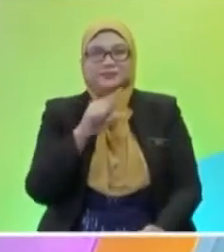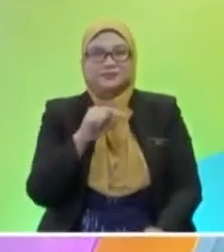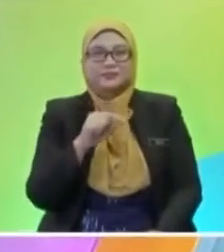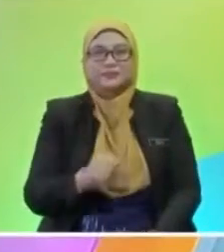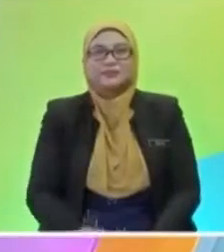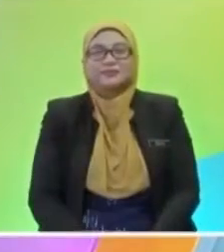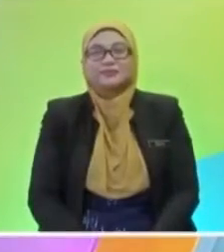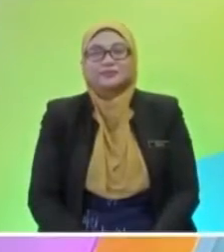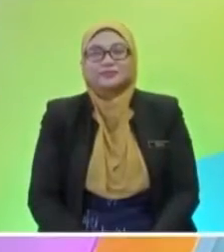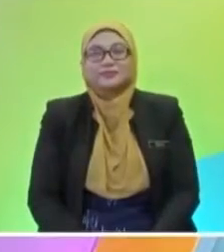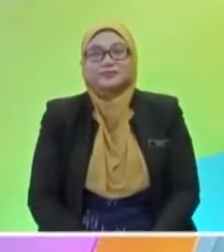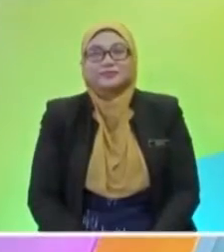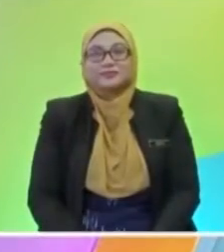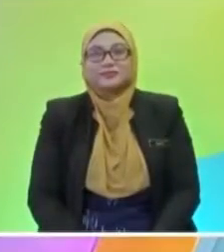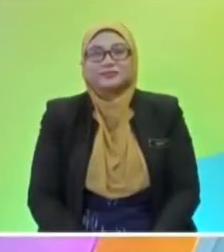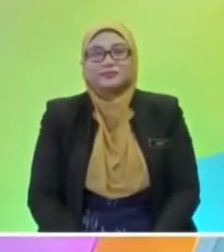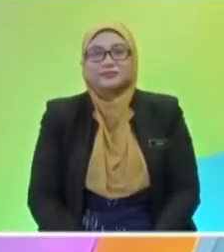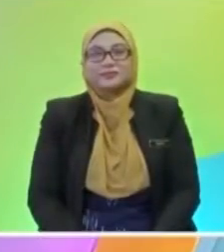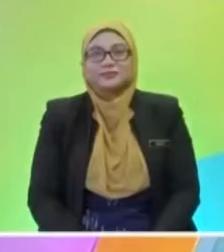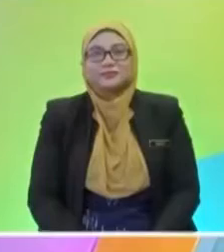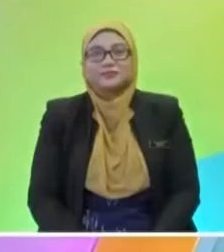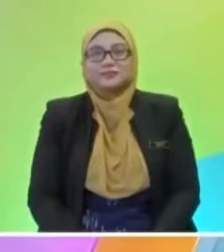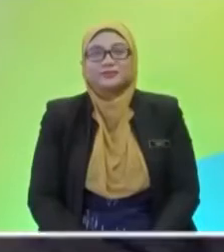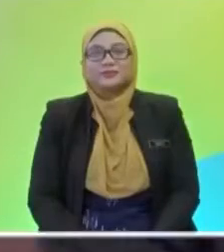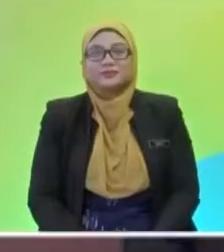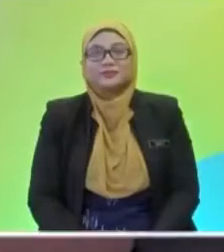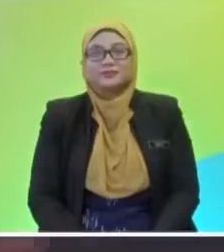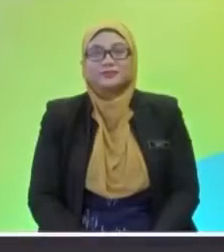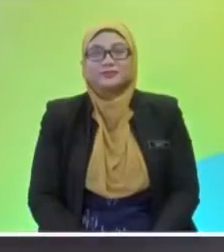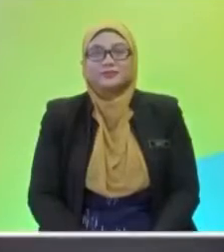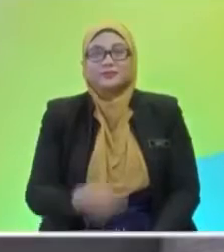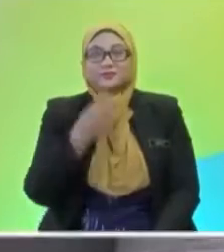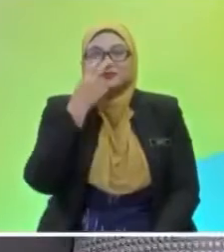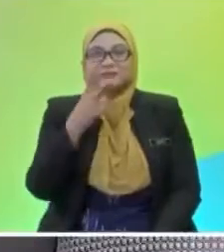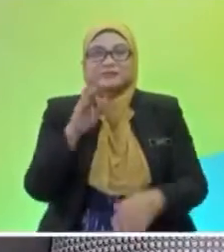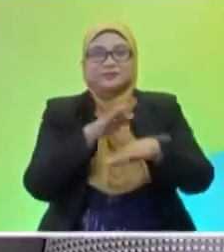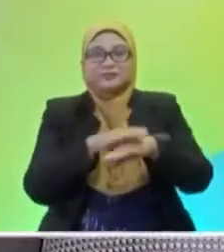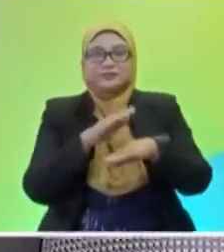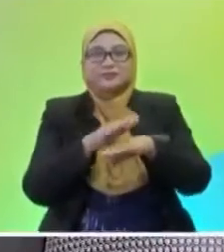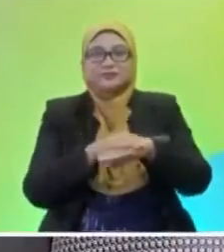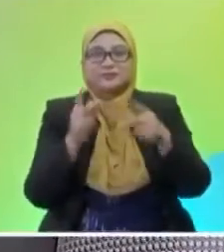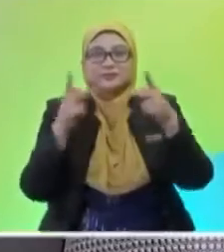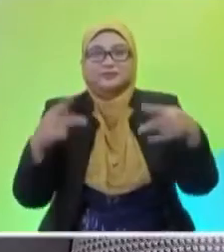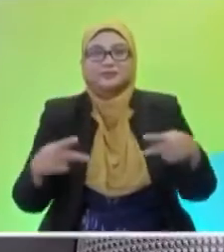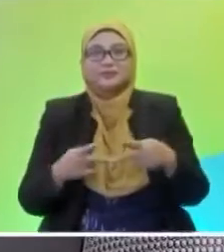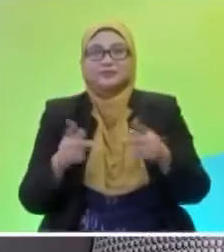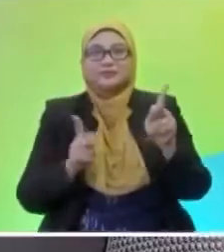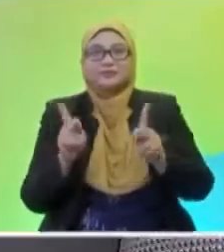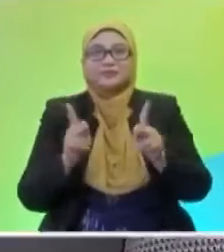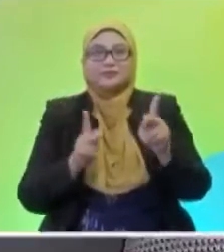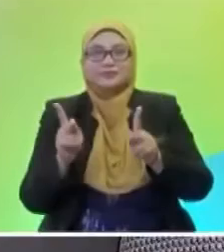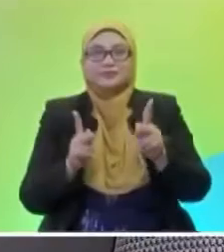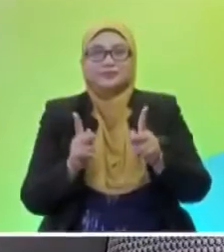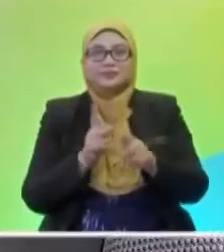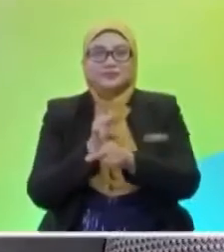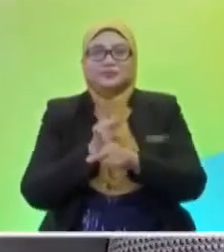selesai. Jadi inilah paparan atas kerangka kita punya kereta kawalan jauh. Oh, samalah cikgu dengan gambar lakaran akhir